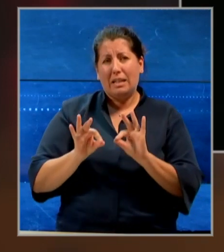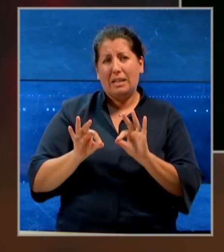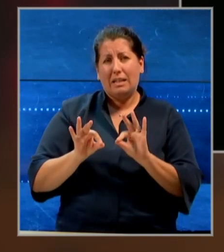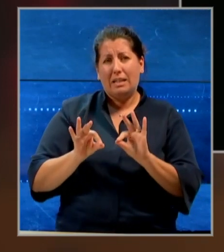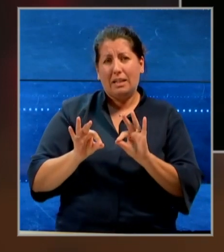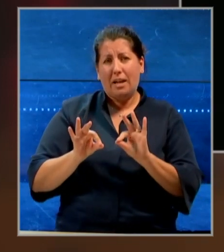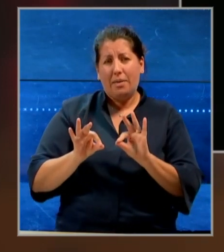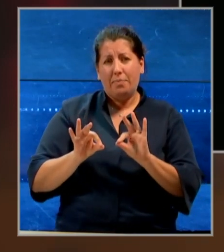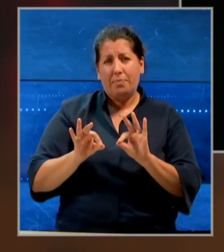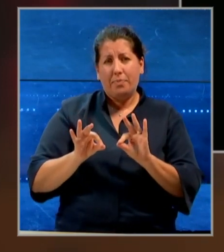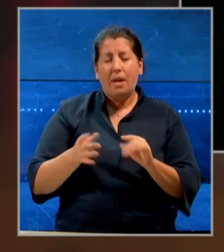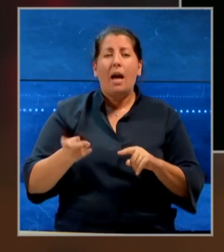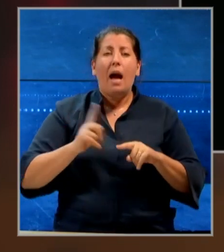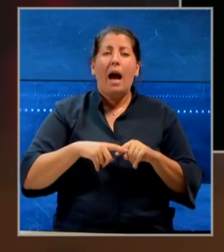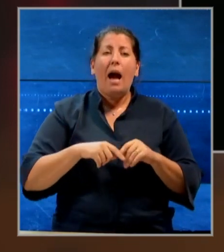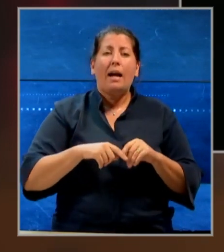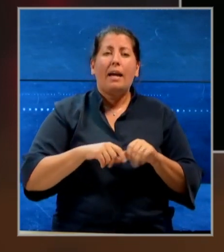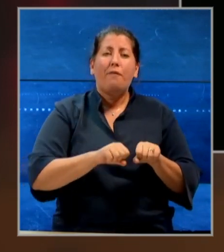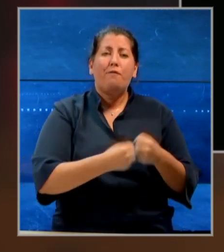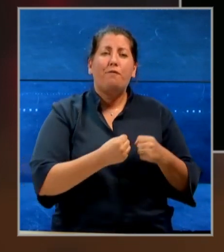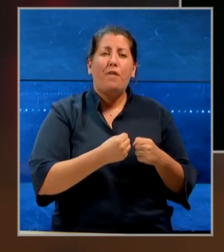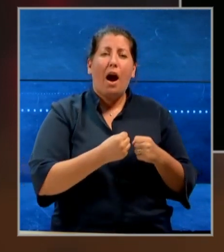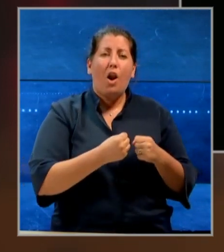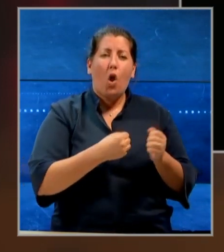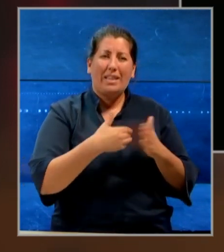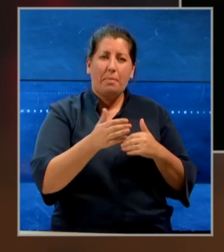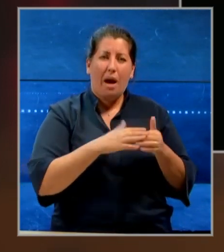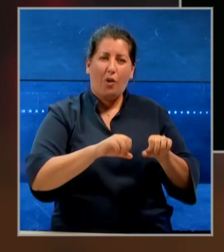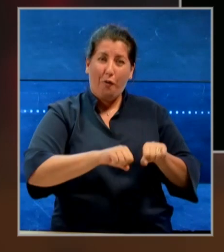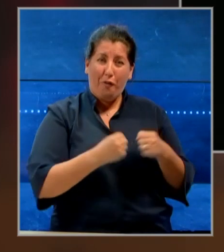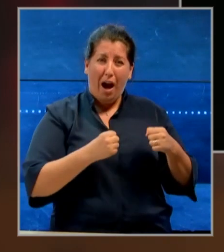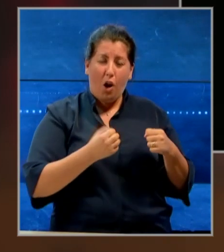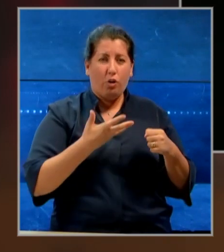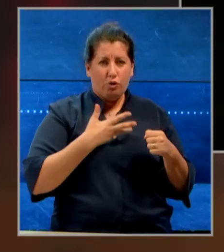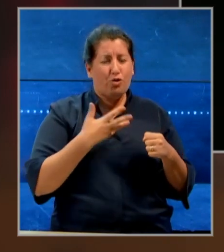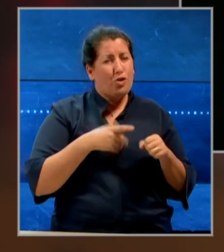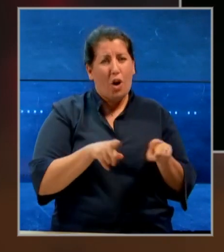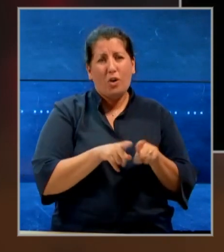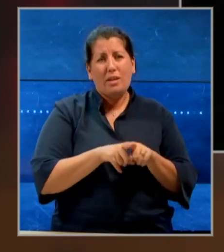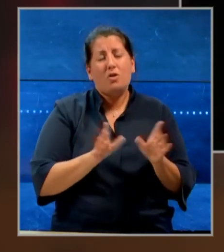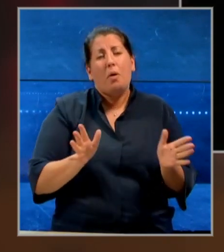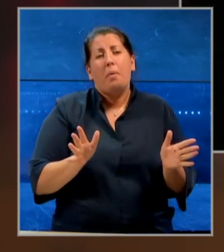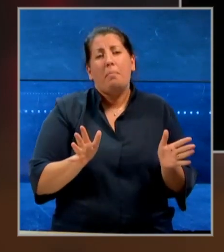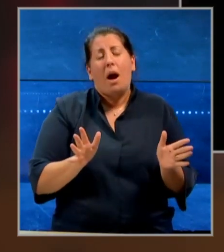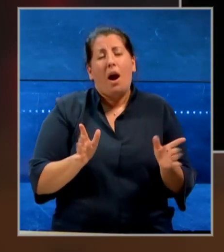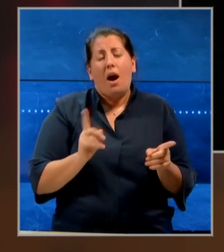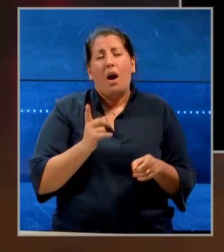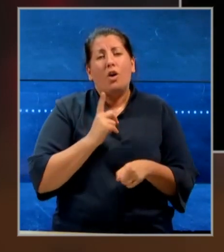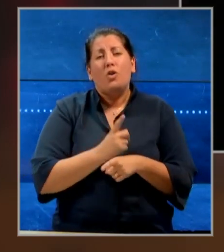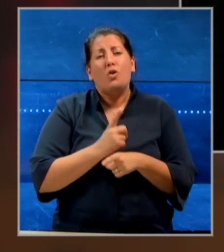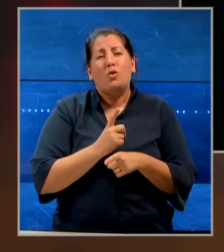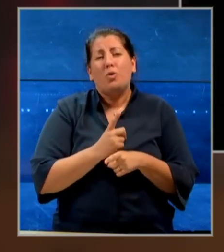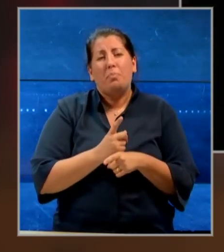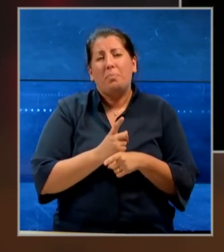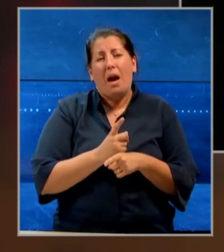nella caduta, cioè, che anche quello, cioè, che fallo di mano era, cioè, però vabbè, non dobbiamo fare una domanda, direttore, su Longo.